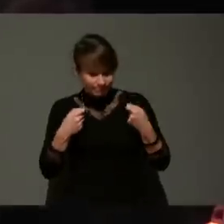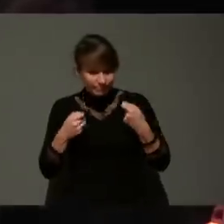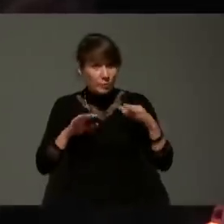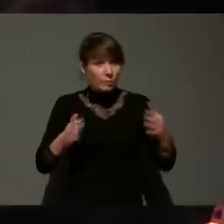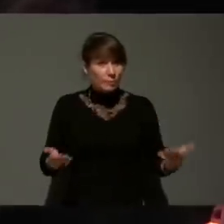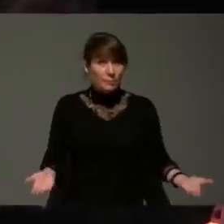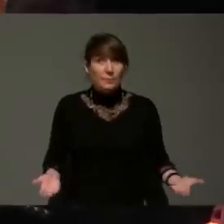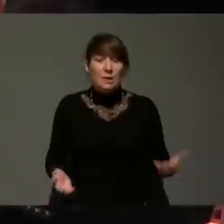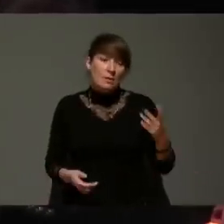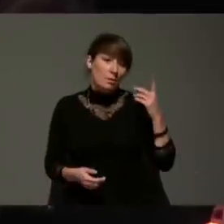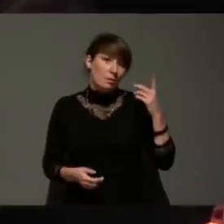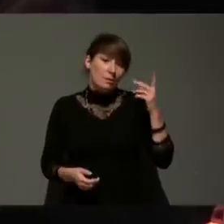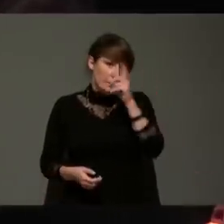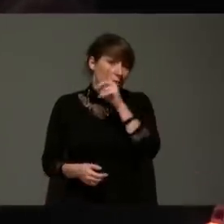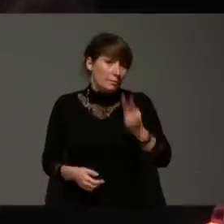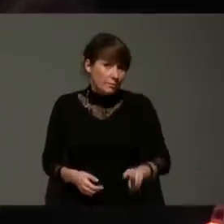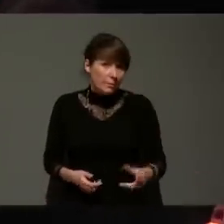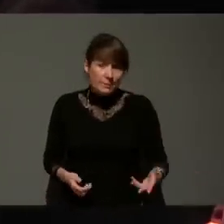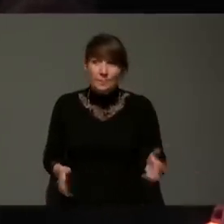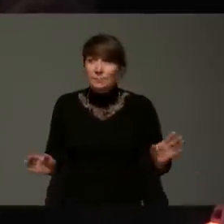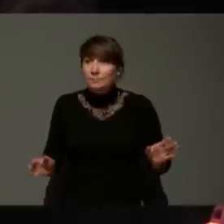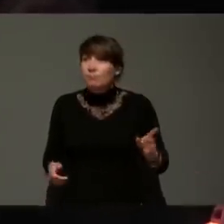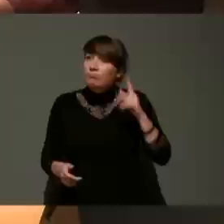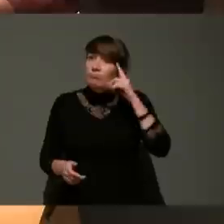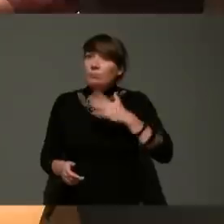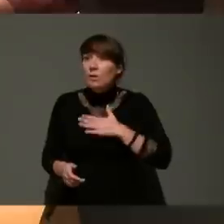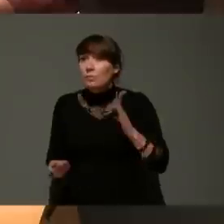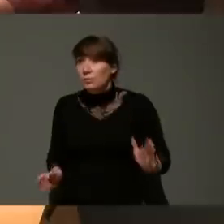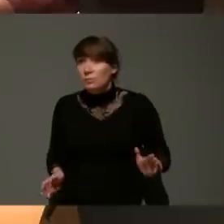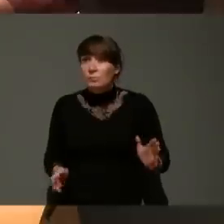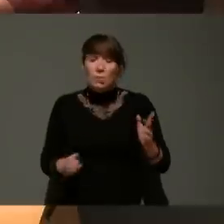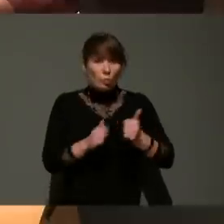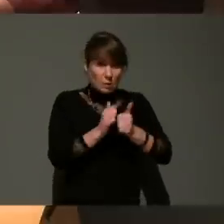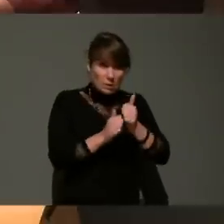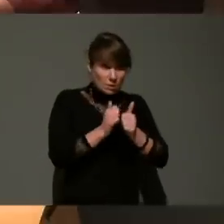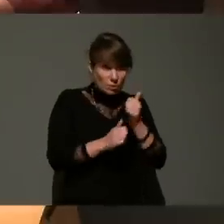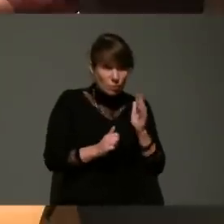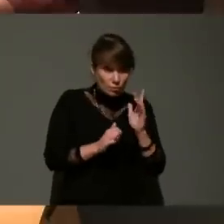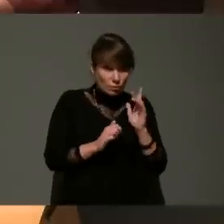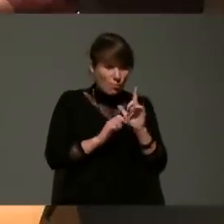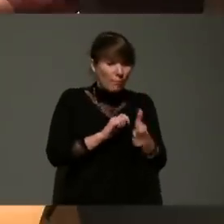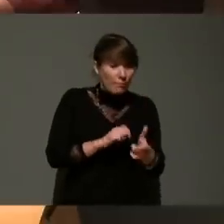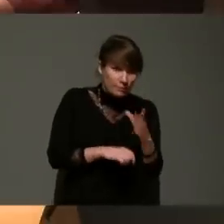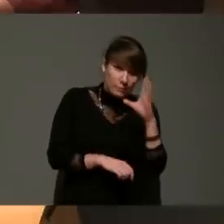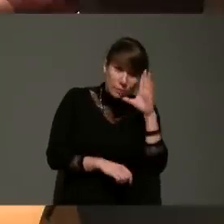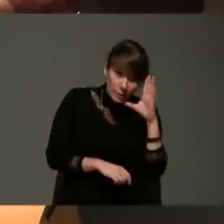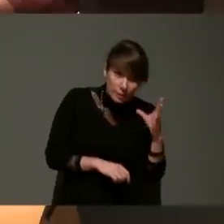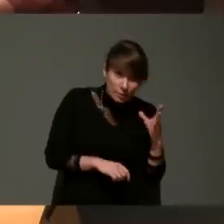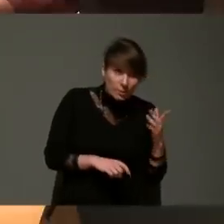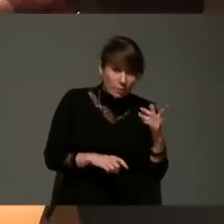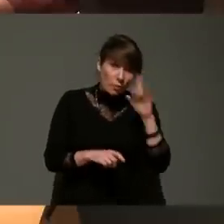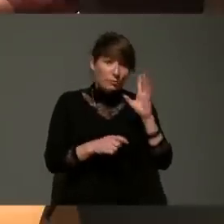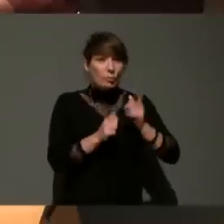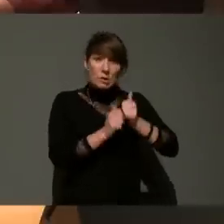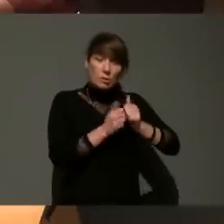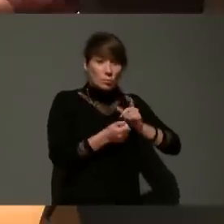que je ne crois pas me tromper, que le sommeil post-compétition, et compétition stressante,